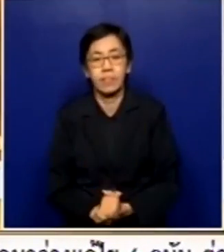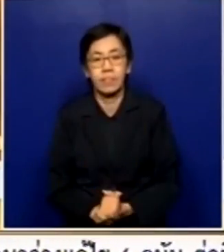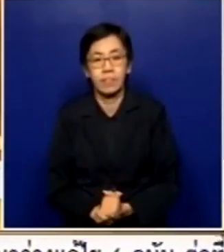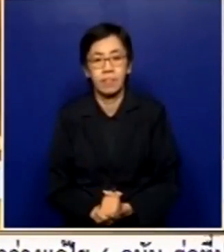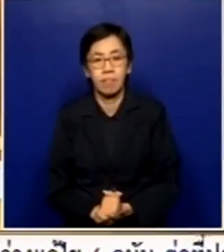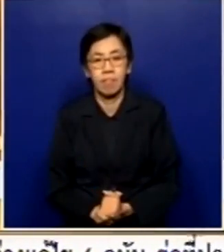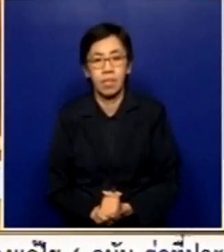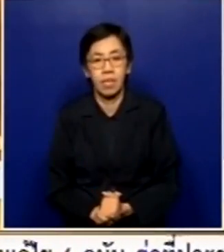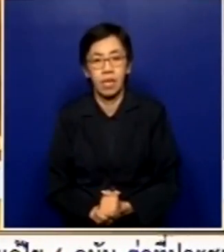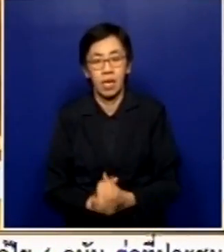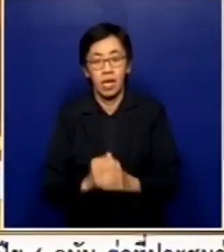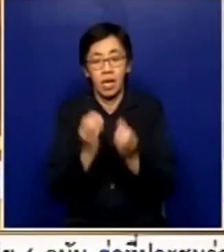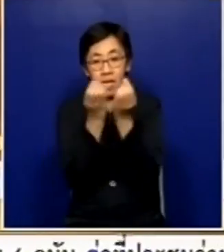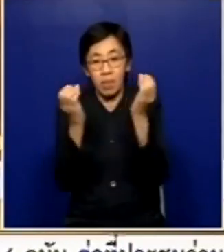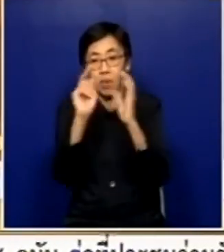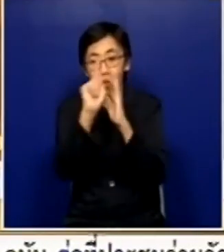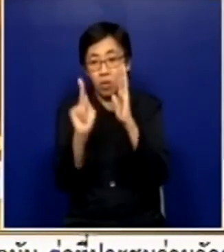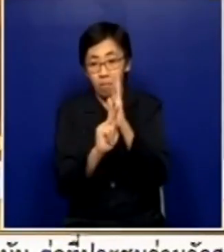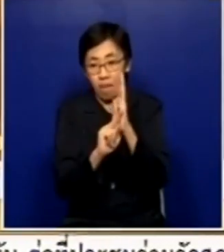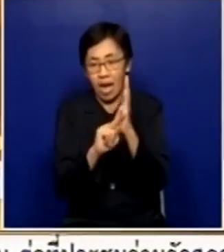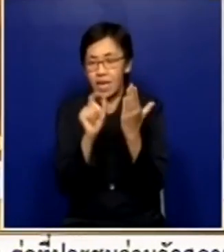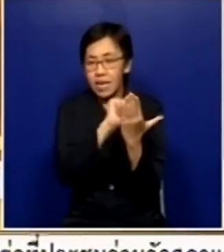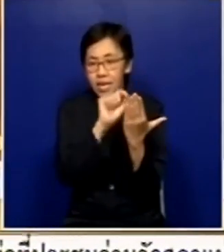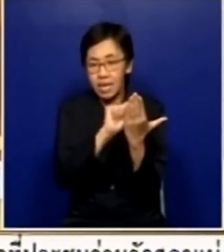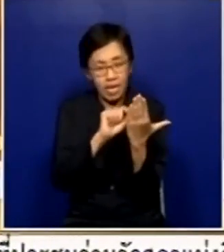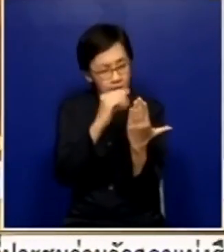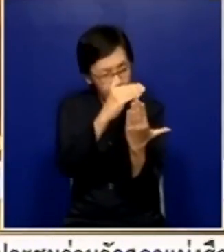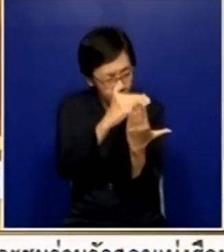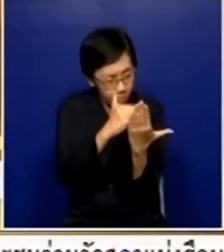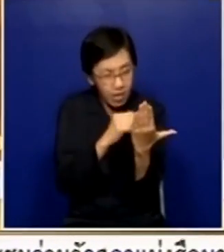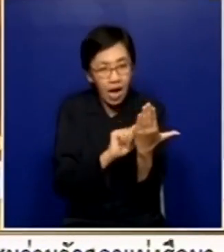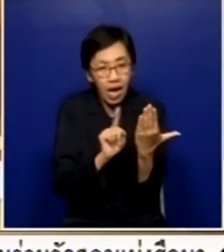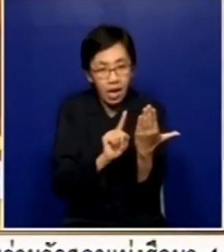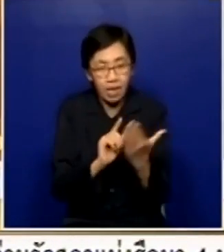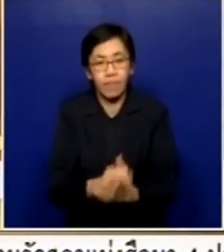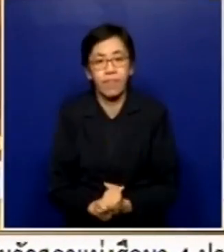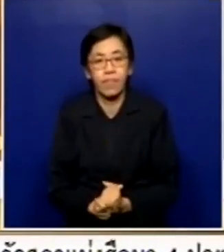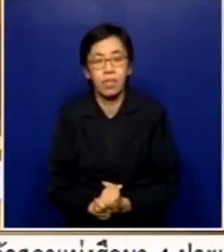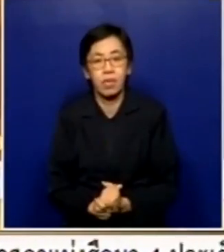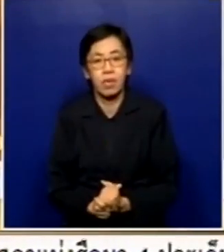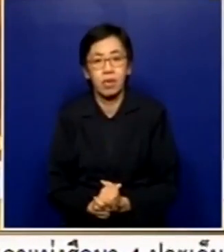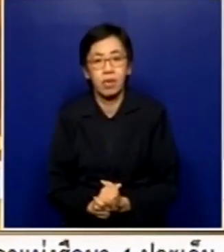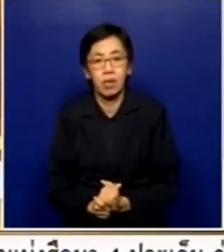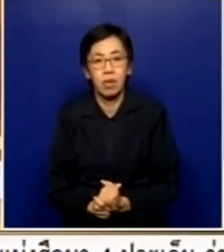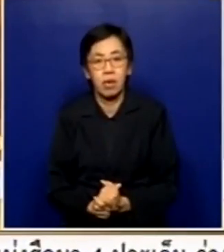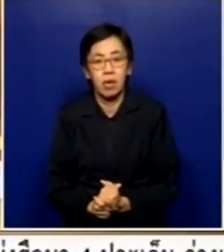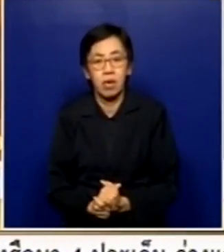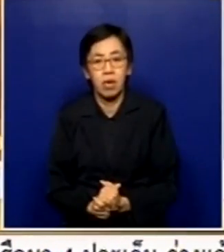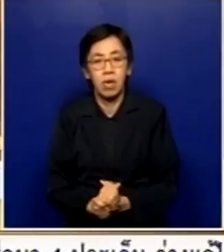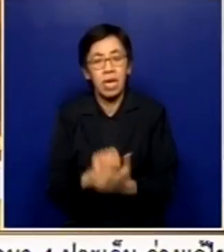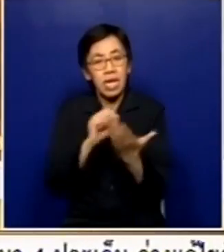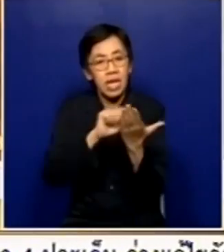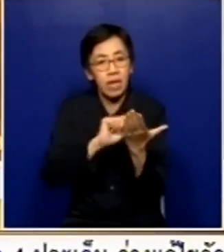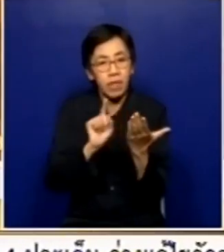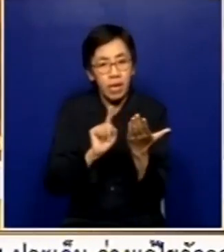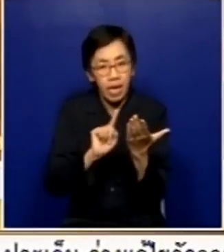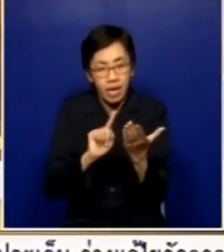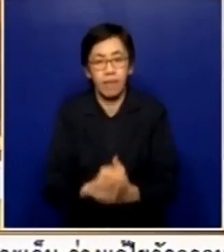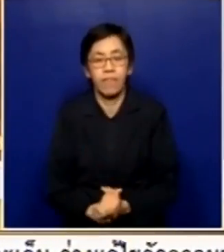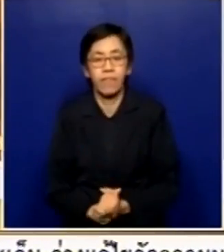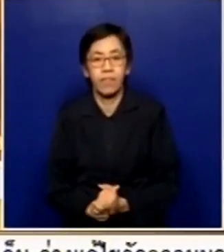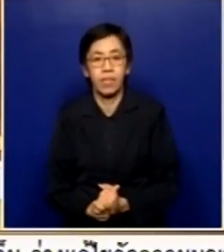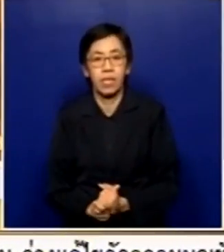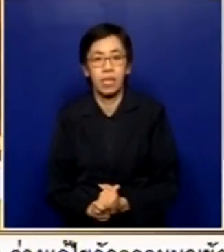เขียนไม่ว่านั้นถูกกระดาษเขียนไหมว่าอำนาจ